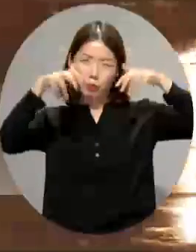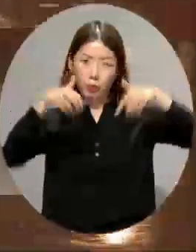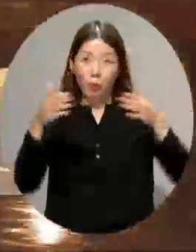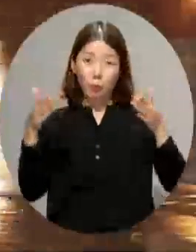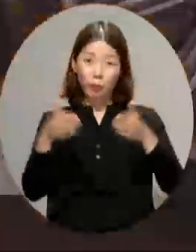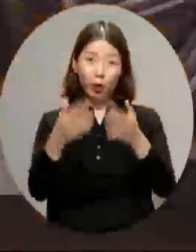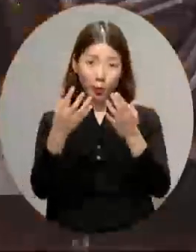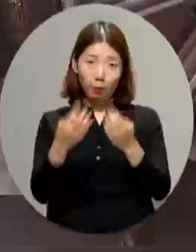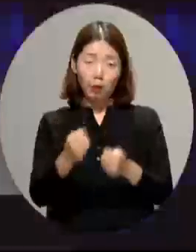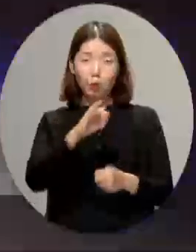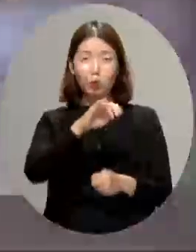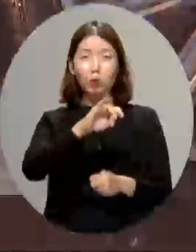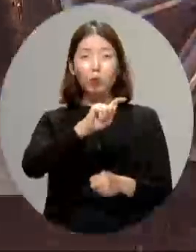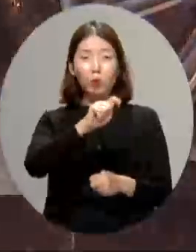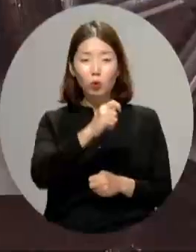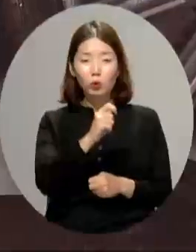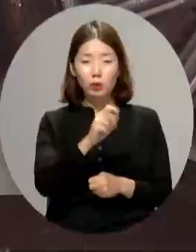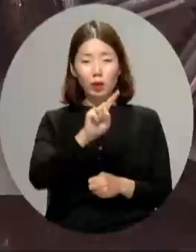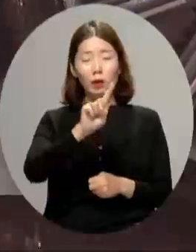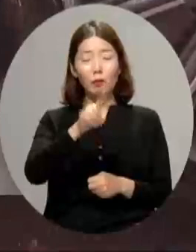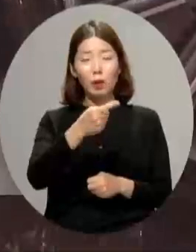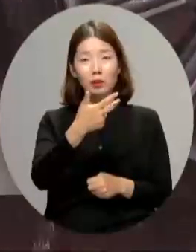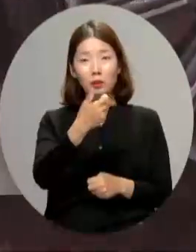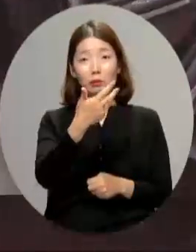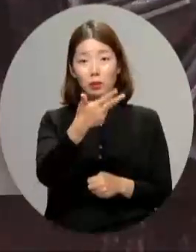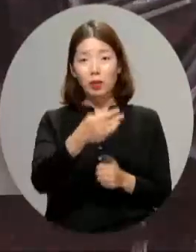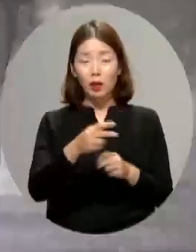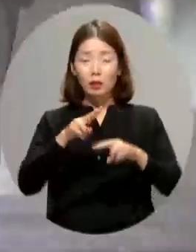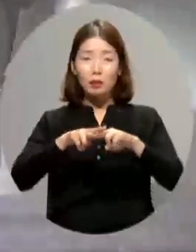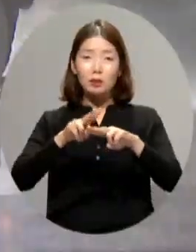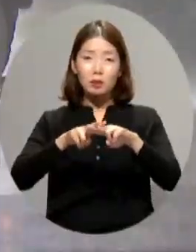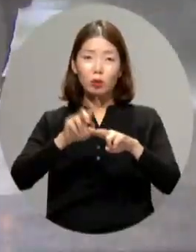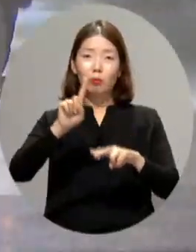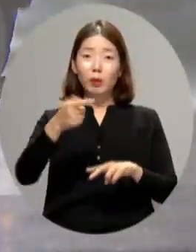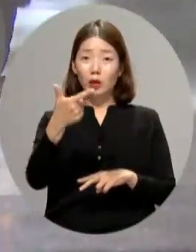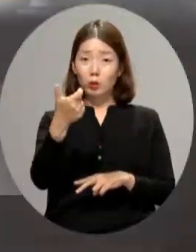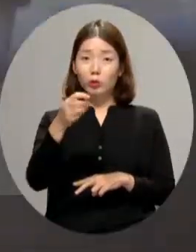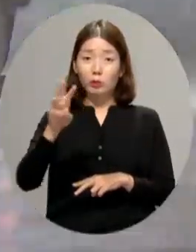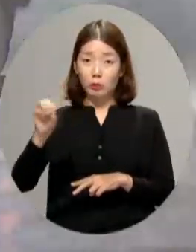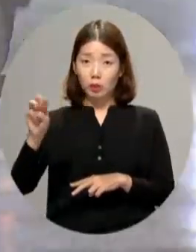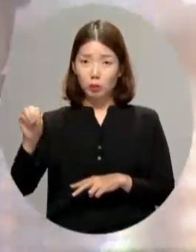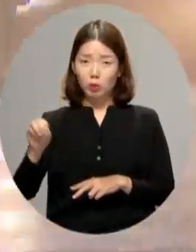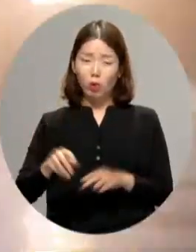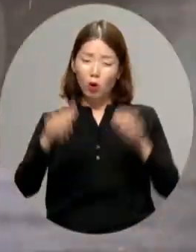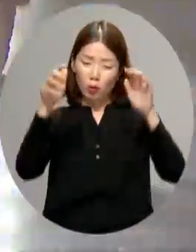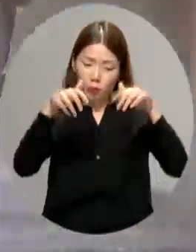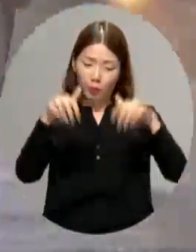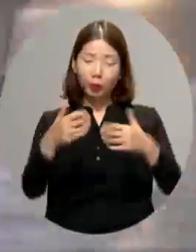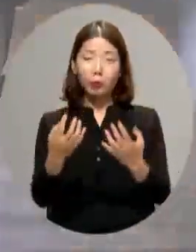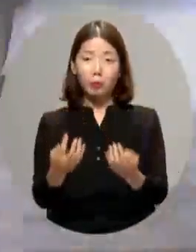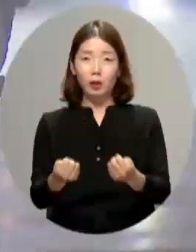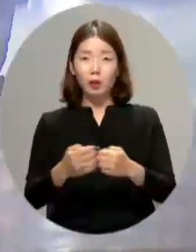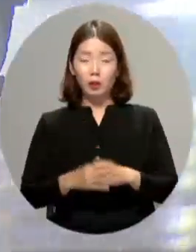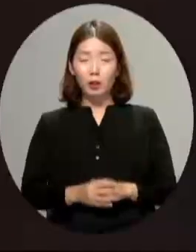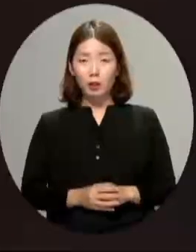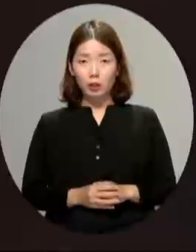떨어졌고 고창 심원 174mm, 정읍 태인 160mm 등 적지 않은 비가